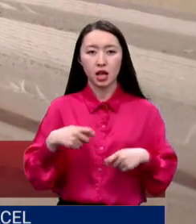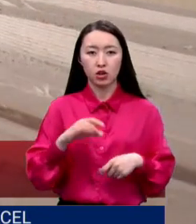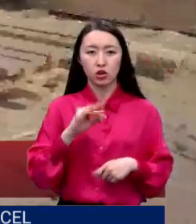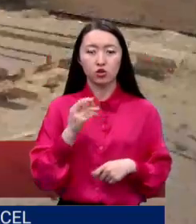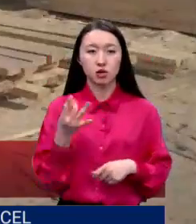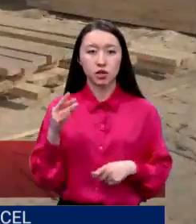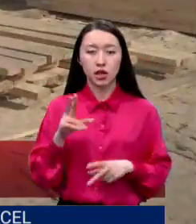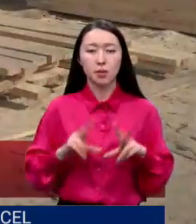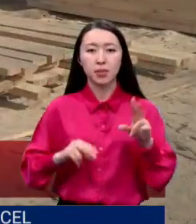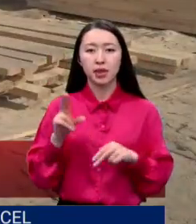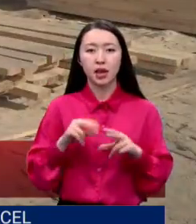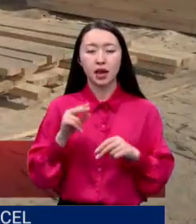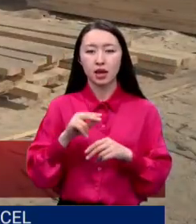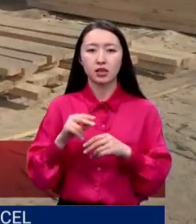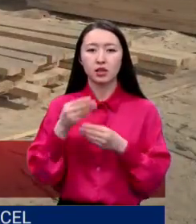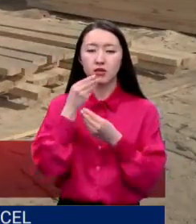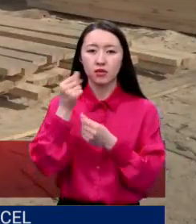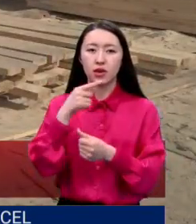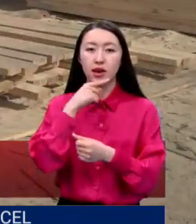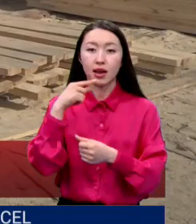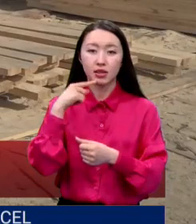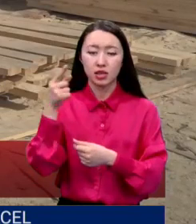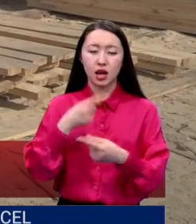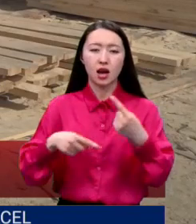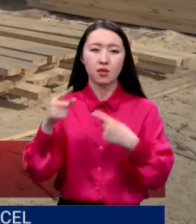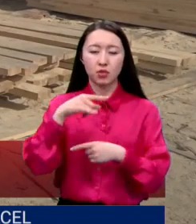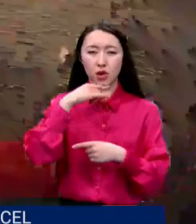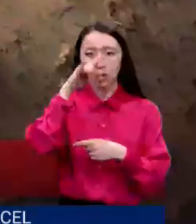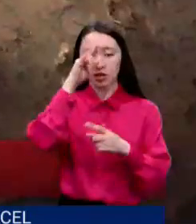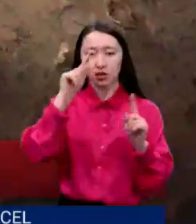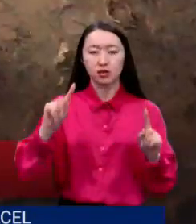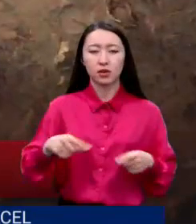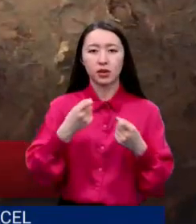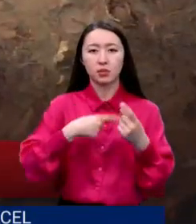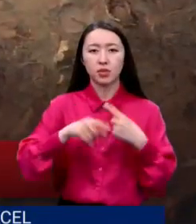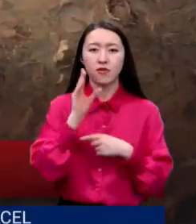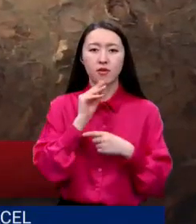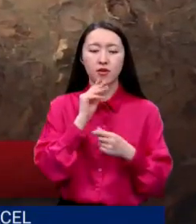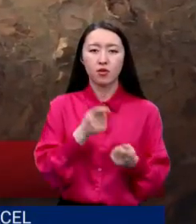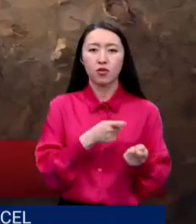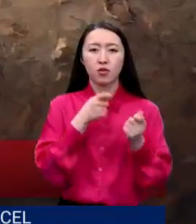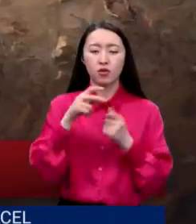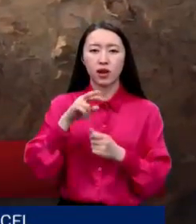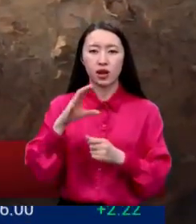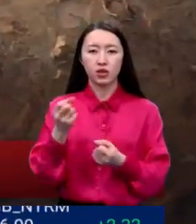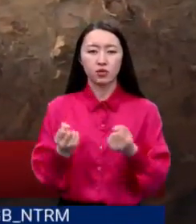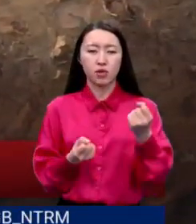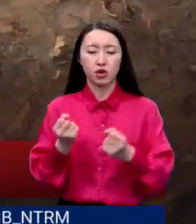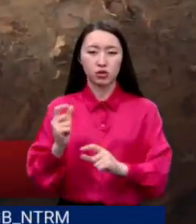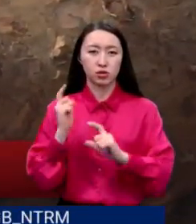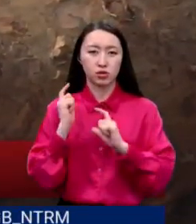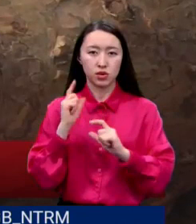она пытается убедить российскую сторону вернуть казахстанскому бизнесу возможность вывозить лес автотранспортом.